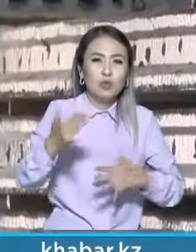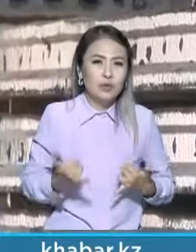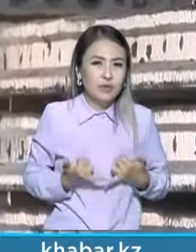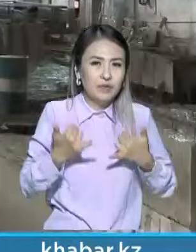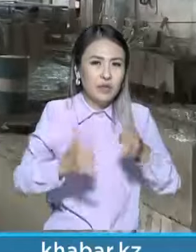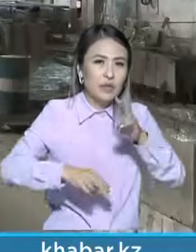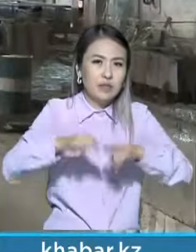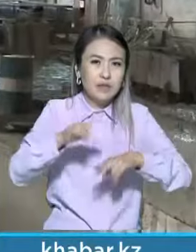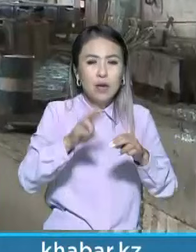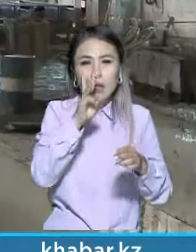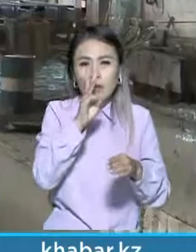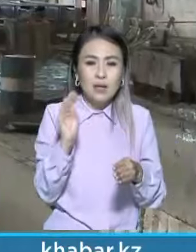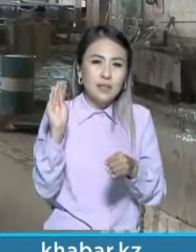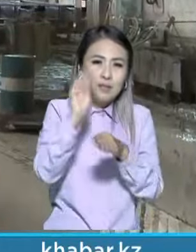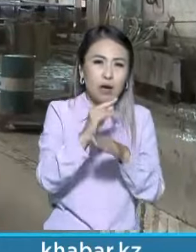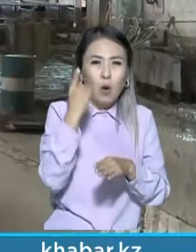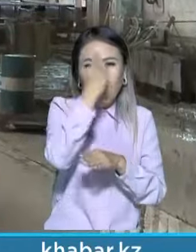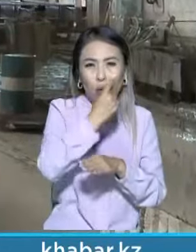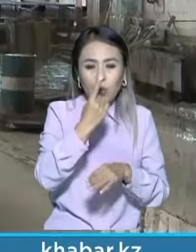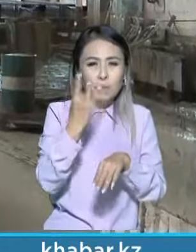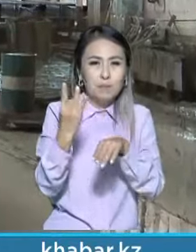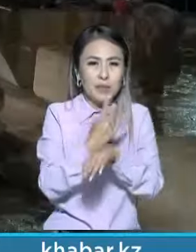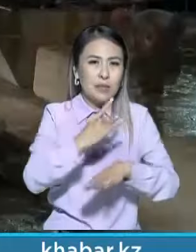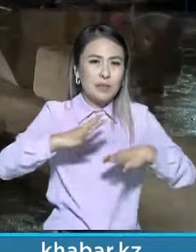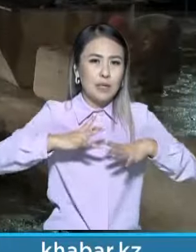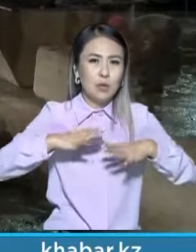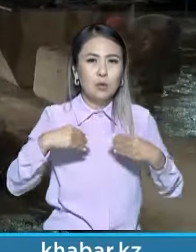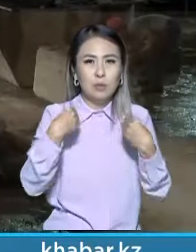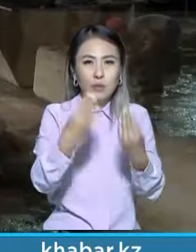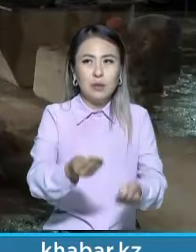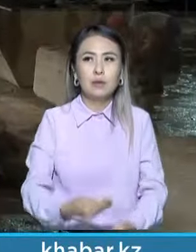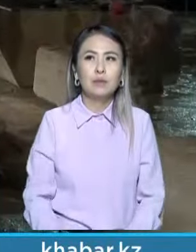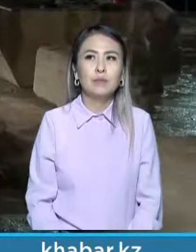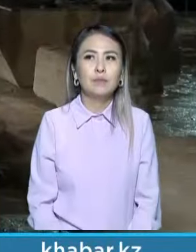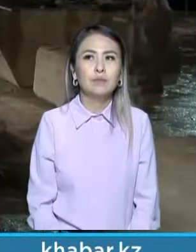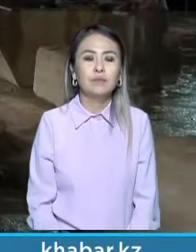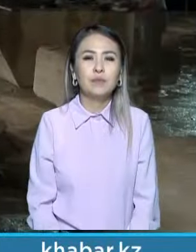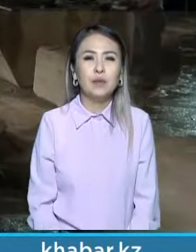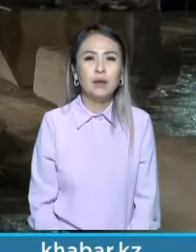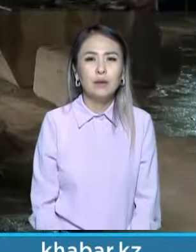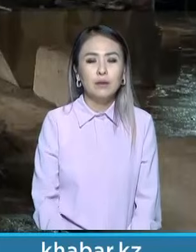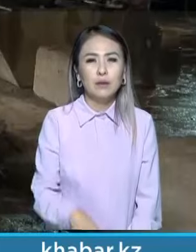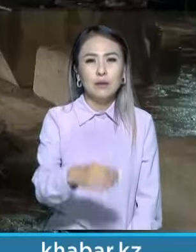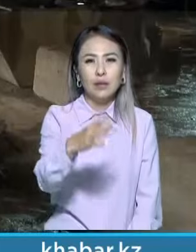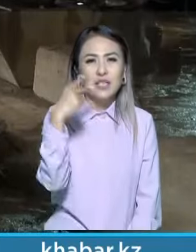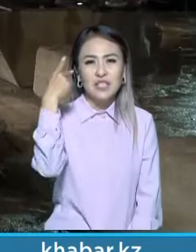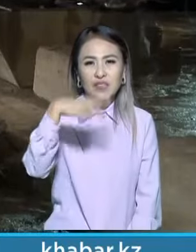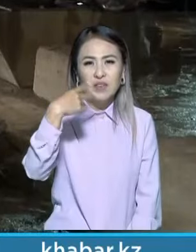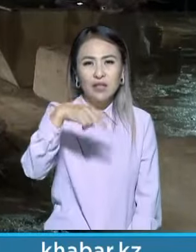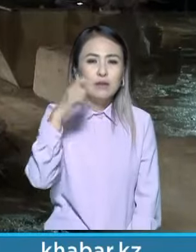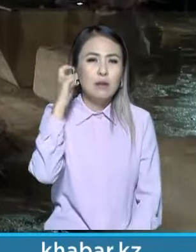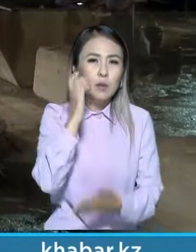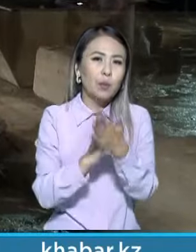Олардың жалақысына үстеме ақы қосылып, жылына бір рет шипажайға жолдама беріледі. Шералы ағамыздың өзі істеп отқанымызға 20 жылдан астам болды